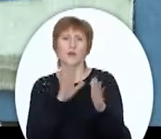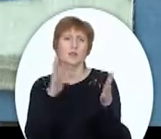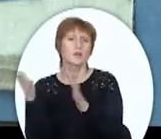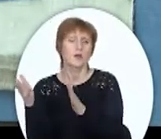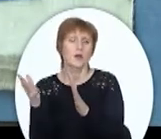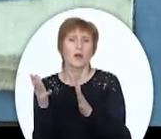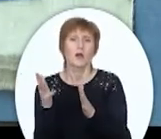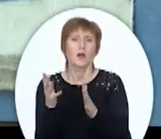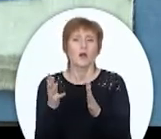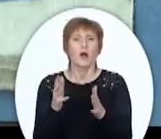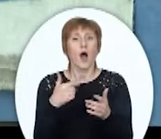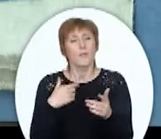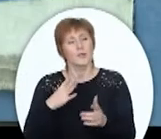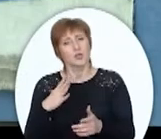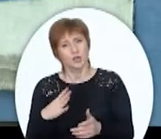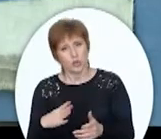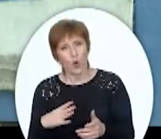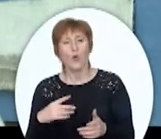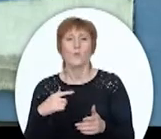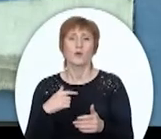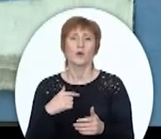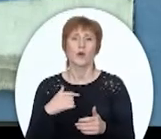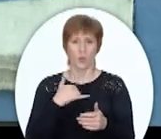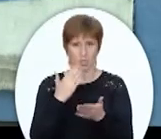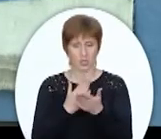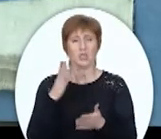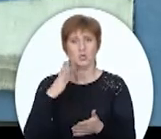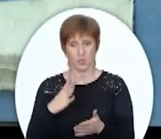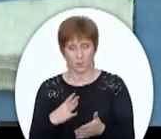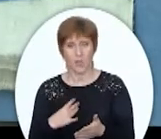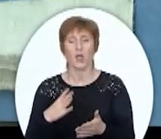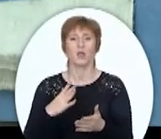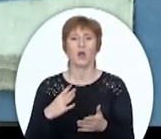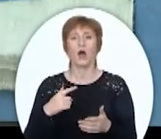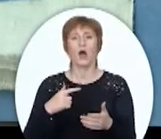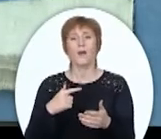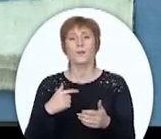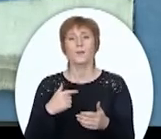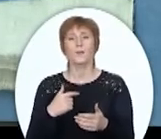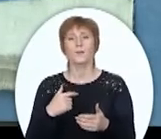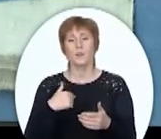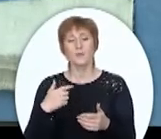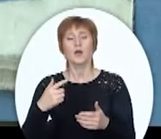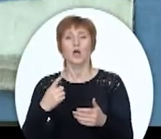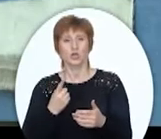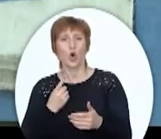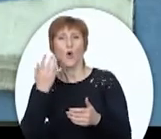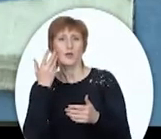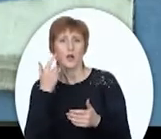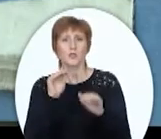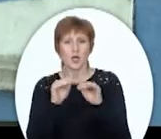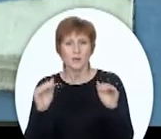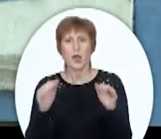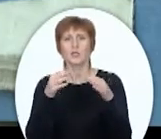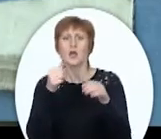какая-то заминка. А мы ждем, у нас есть уже терпение, мы воспитали себя, мы ждем, когда ребята сами выпутаются